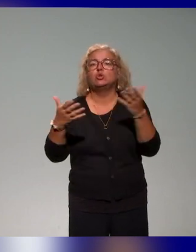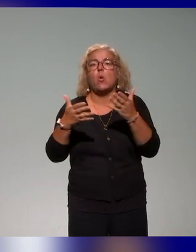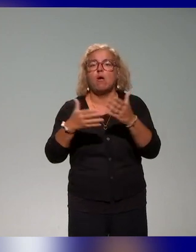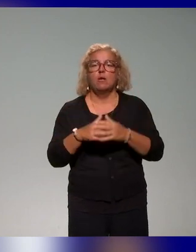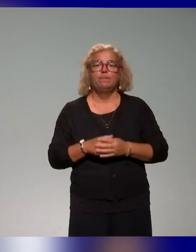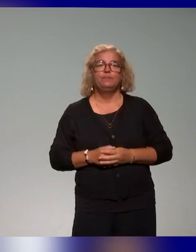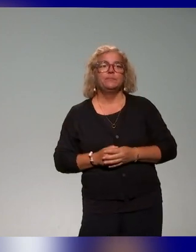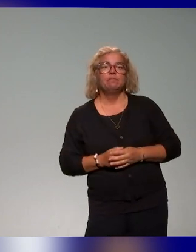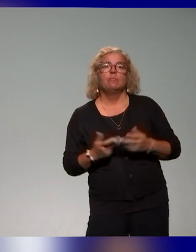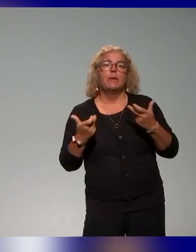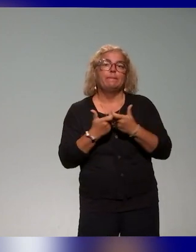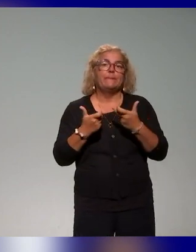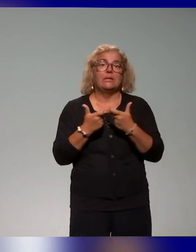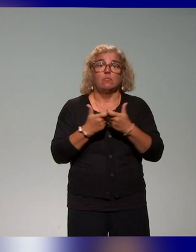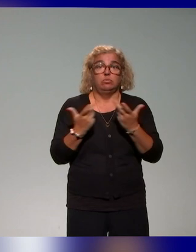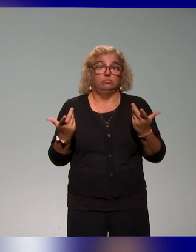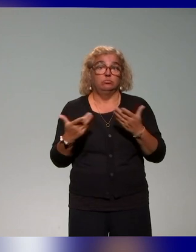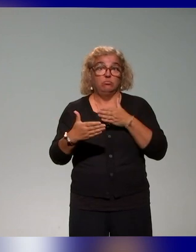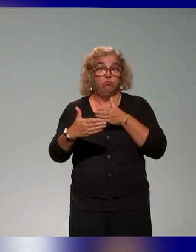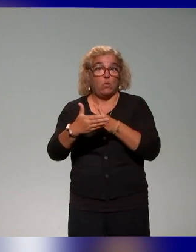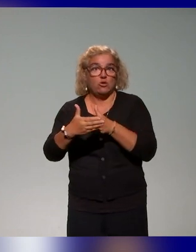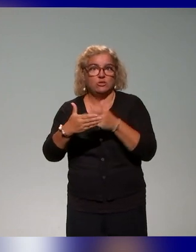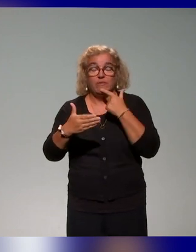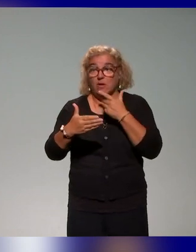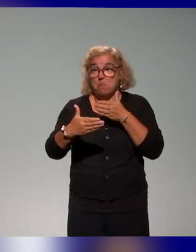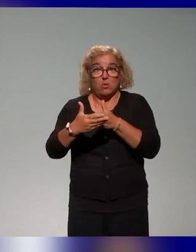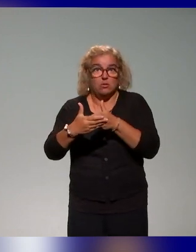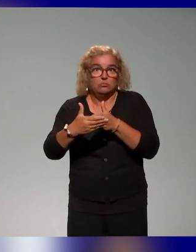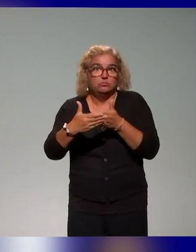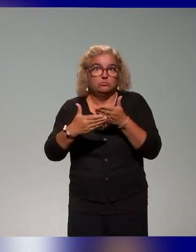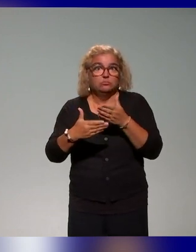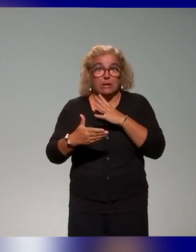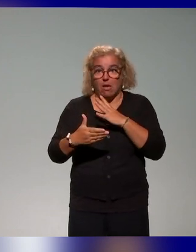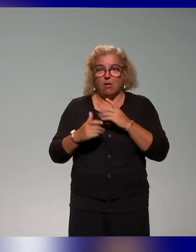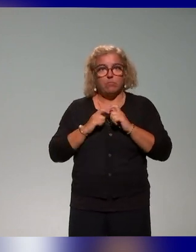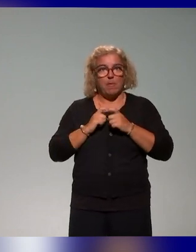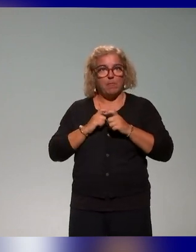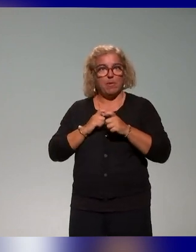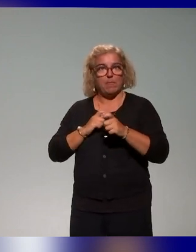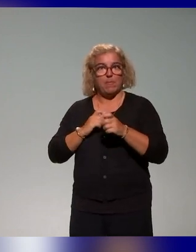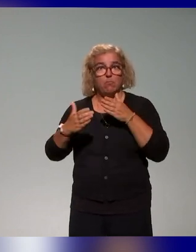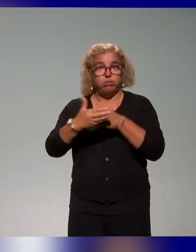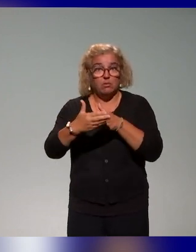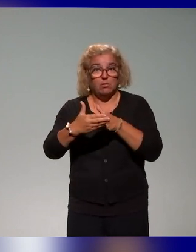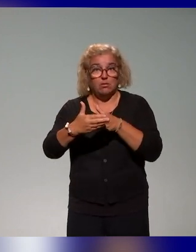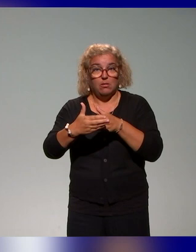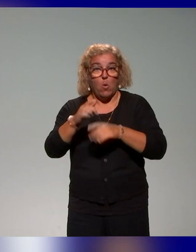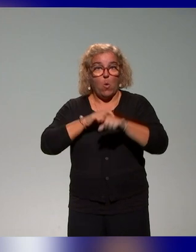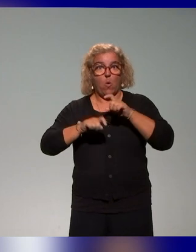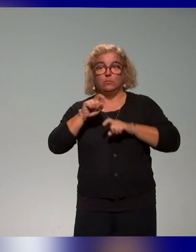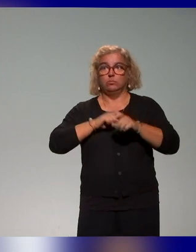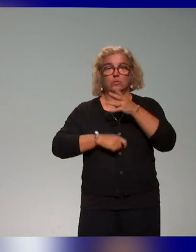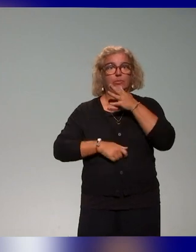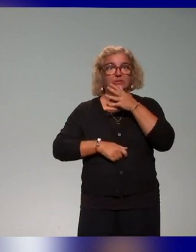blocage, c'est exactement la définition du mot, c'est-à-dire un moment où vous êtes bloqué. Vous ne pouvez plus avancer ni reculer, vous ne pouvez plus